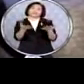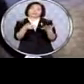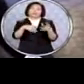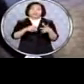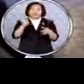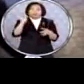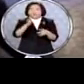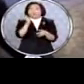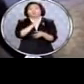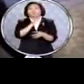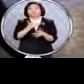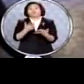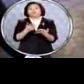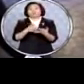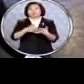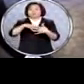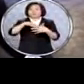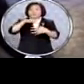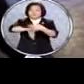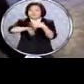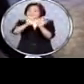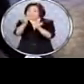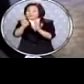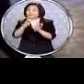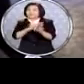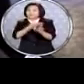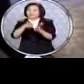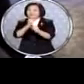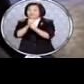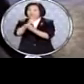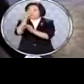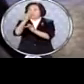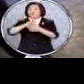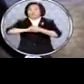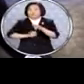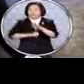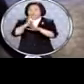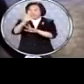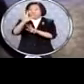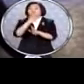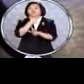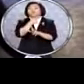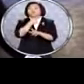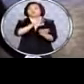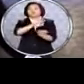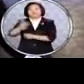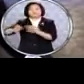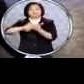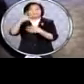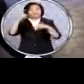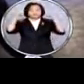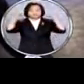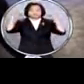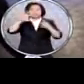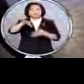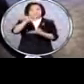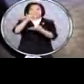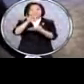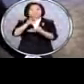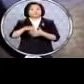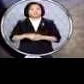所以最重要的是一个内容产业，我们要让它能够蓬勃的发展。另外刚才宋主席